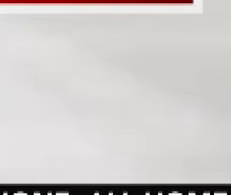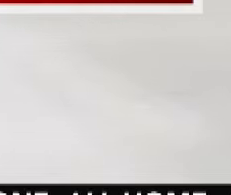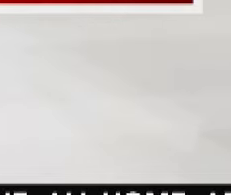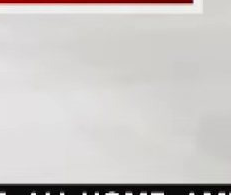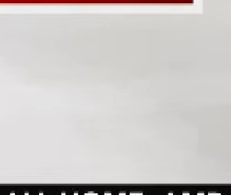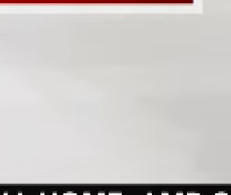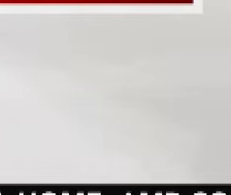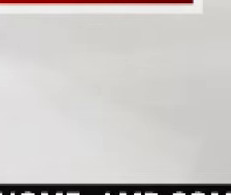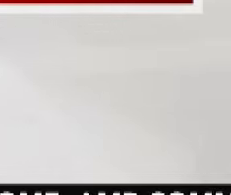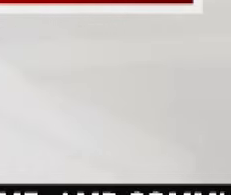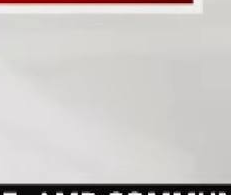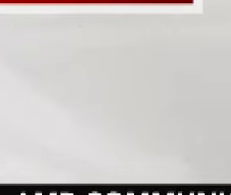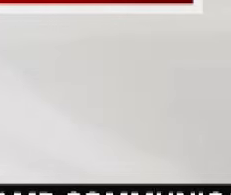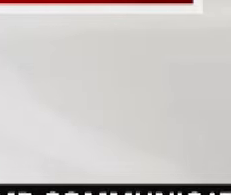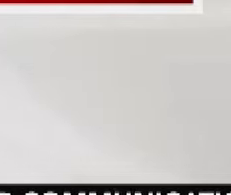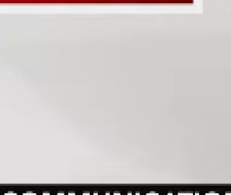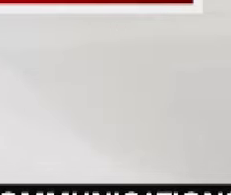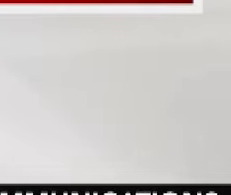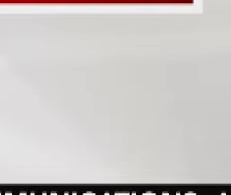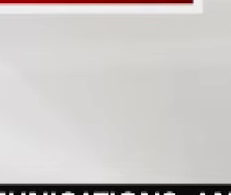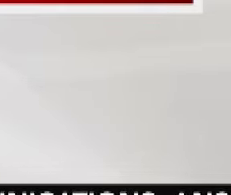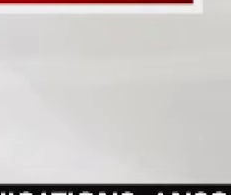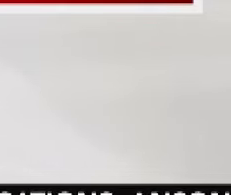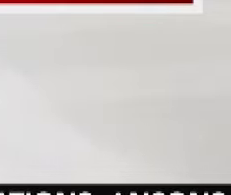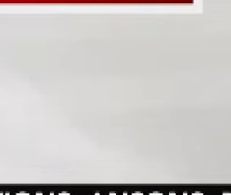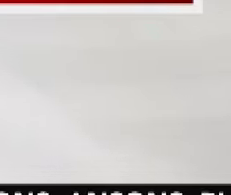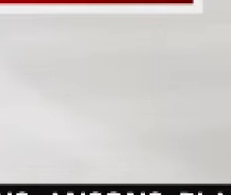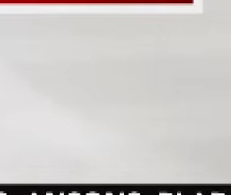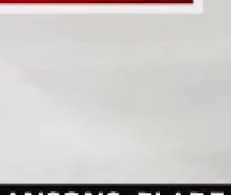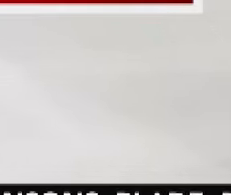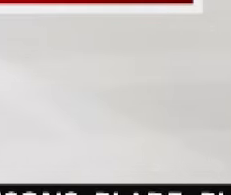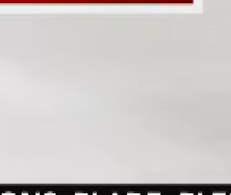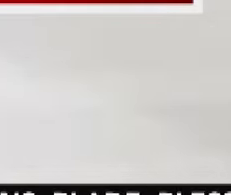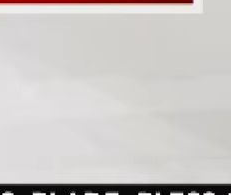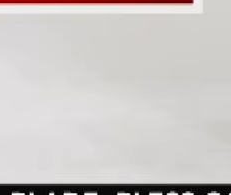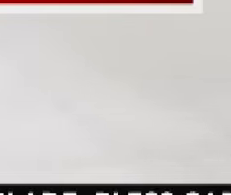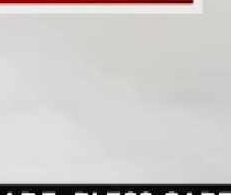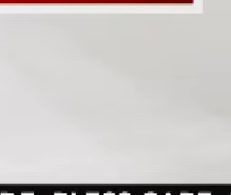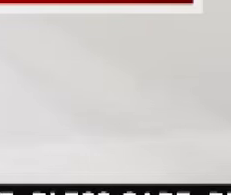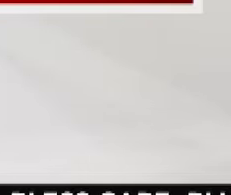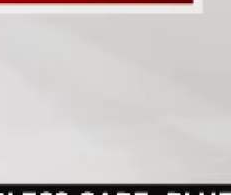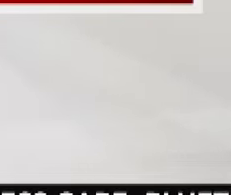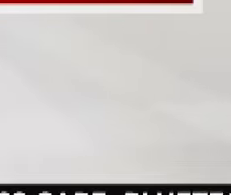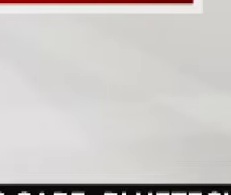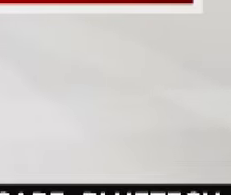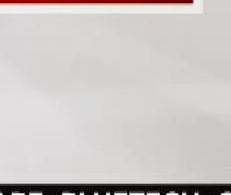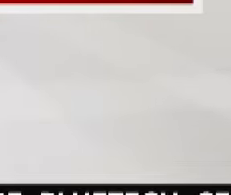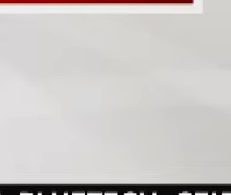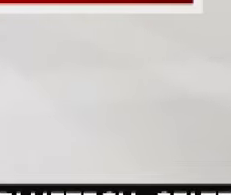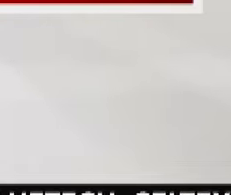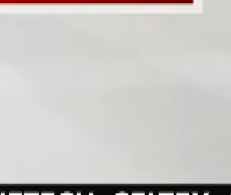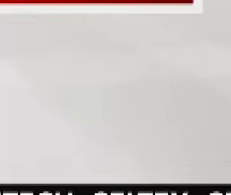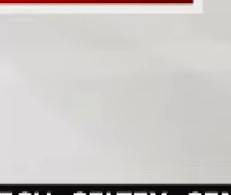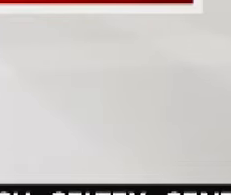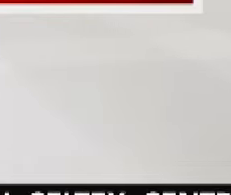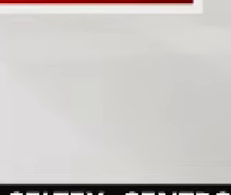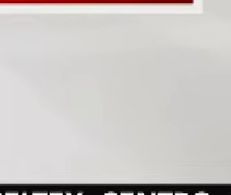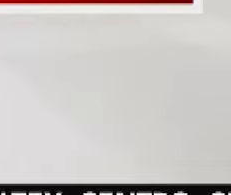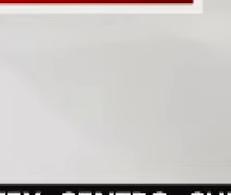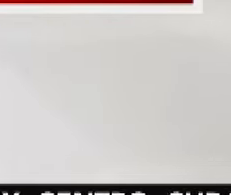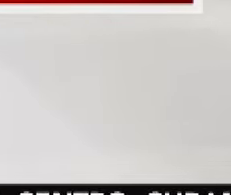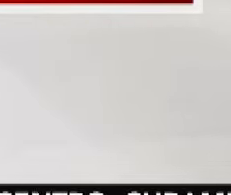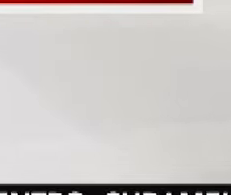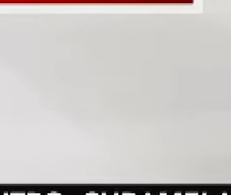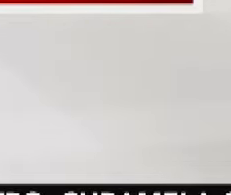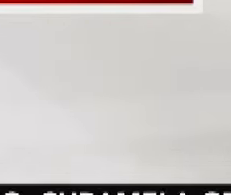Isinailalim na po sa state of calamity ang buong Metro Manila at sa tindi nga po ng kabi-kabilang pagbaha. Live naman namin na ito i-report dito